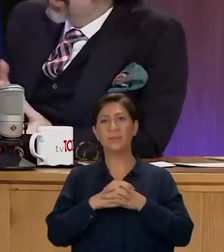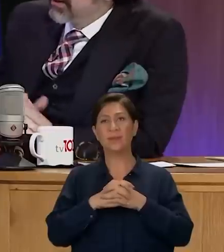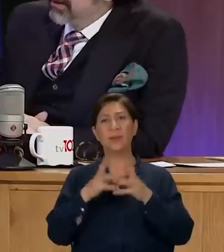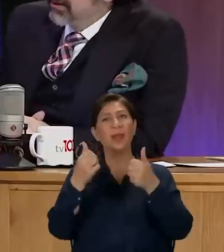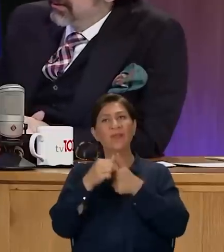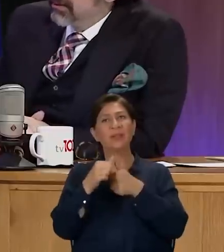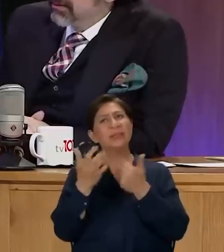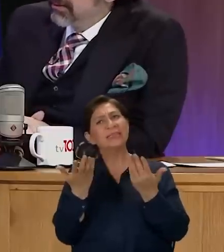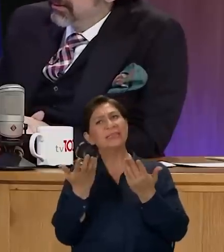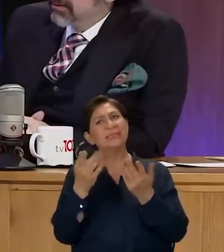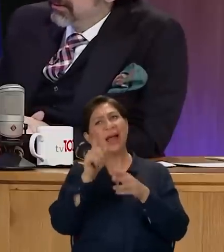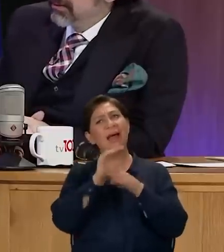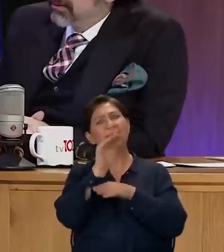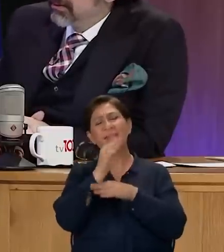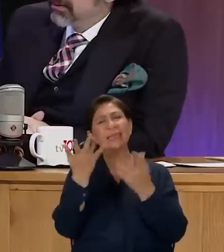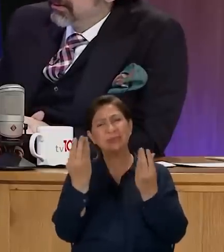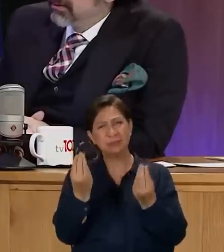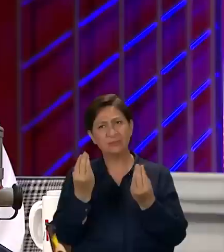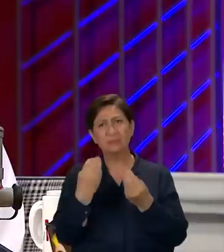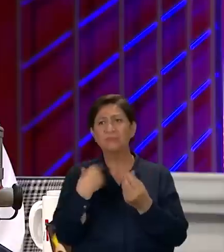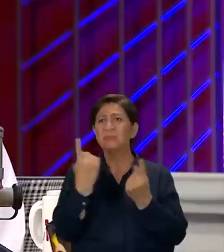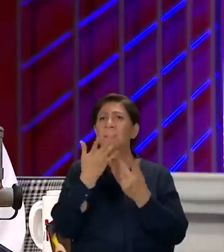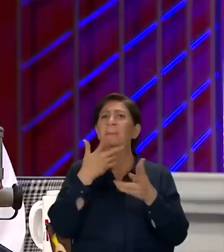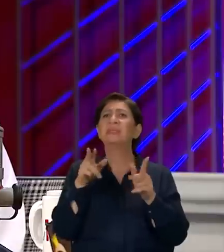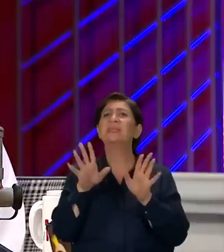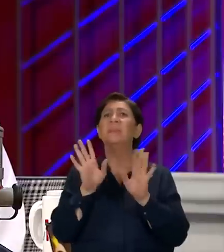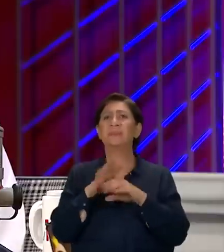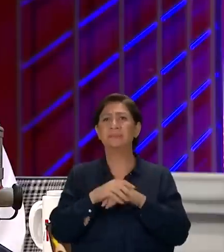evlilik nasıldı? Yani ben bir şeye benzetemedim.